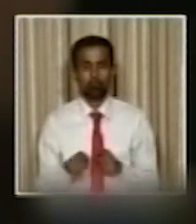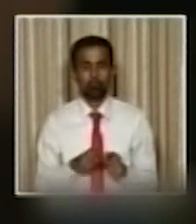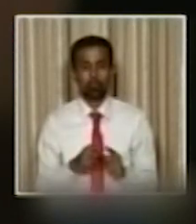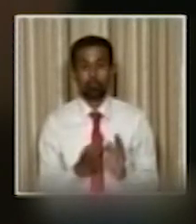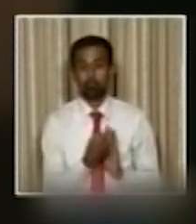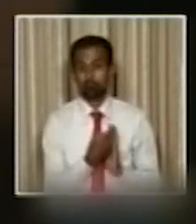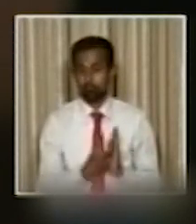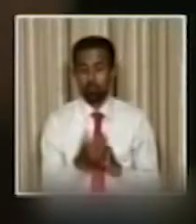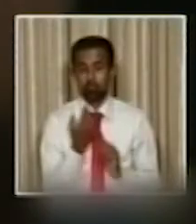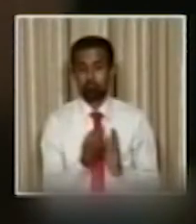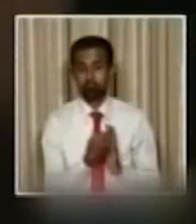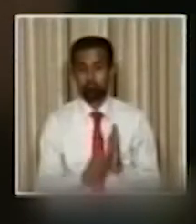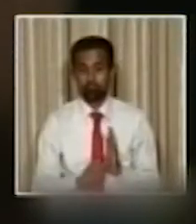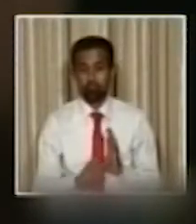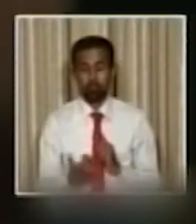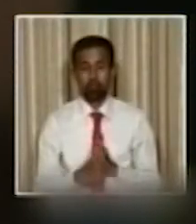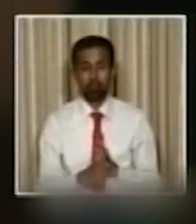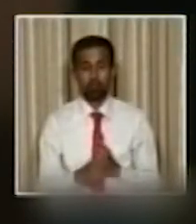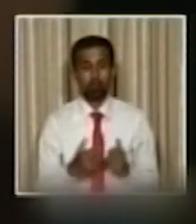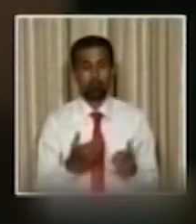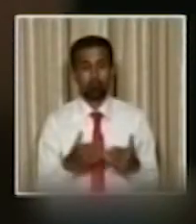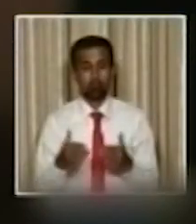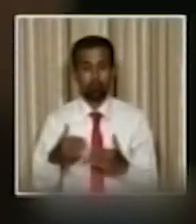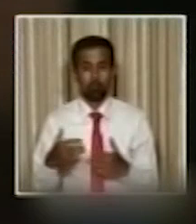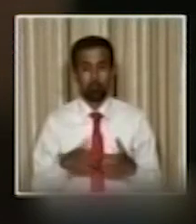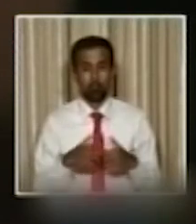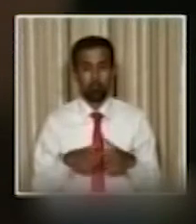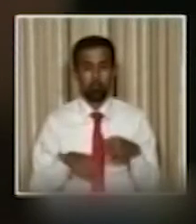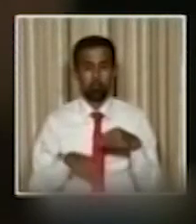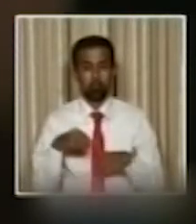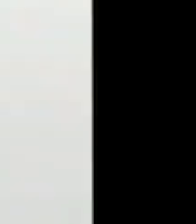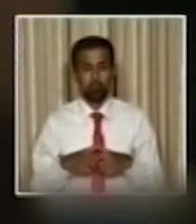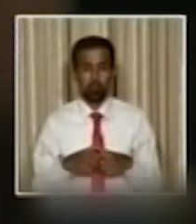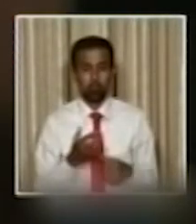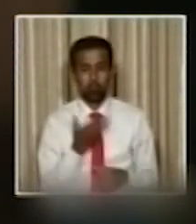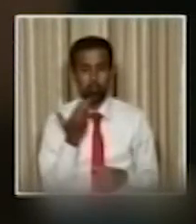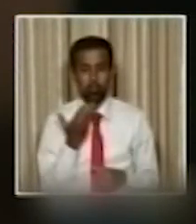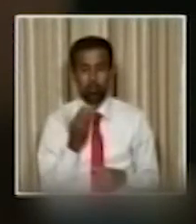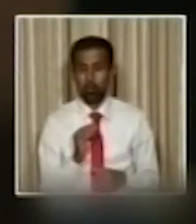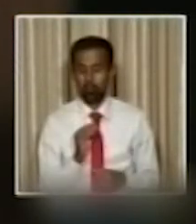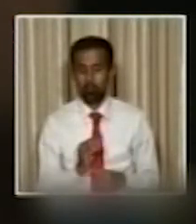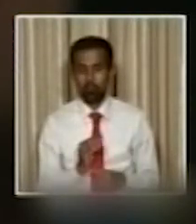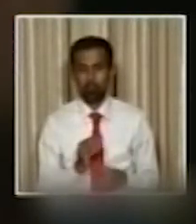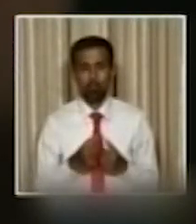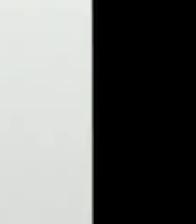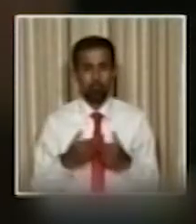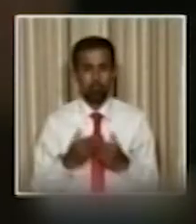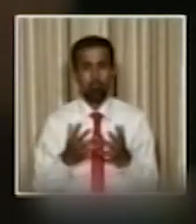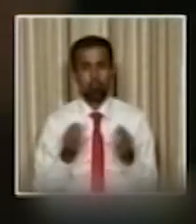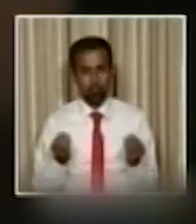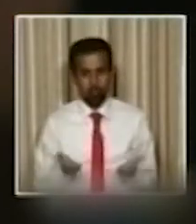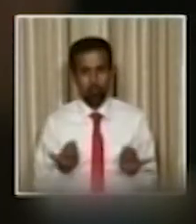பல பிரச்சனைகள், முரண்பாடுகள், அரசியல் பிணக்குகள் எழத்தான் செய்கிறது. இவற்றை தாண்டியும் இந்த நாட்டை முன்னெட்டு வேண்டுமாக இருந்தால்